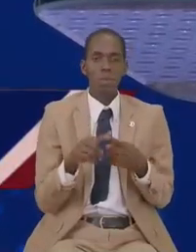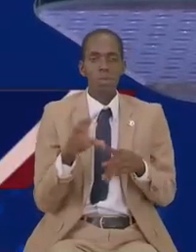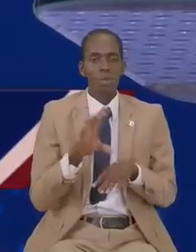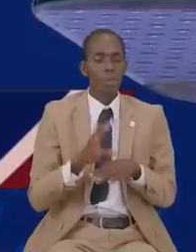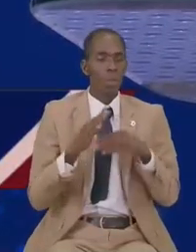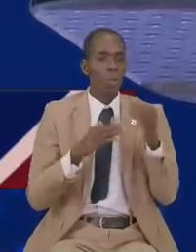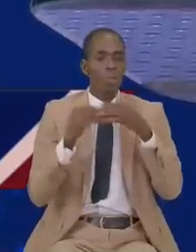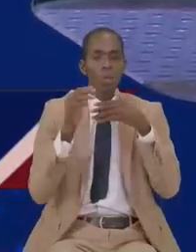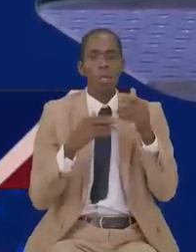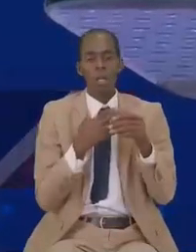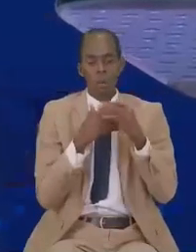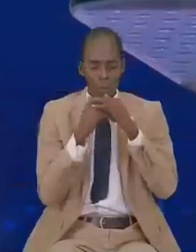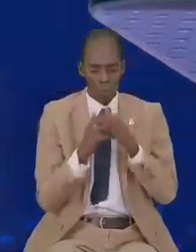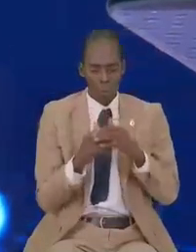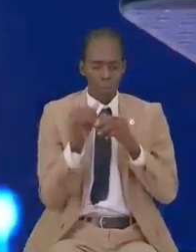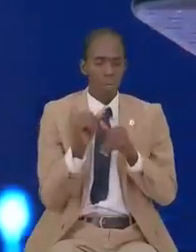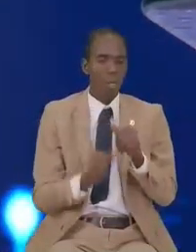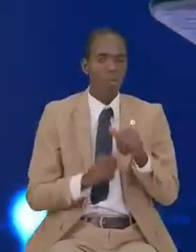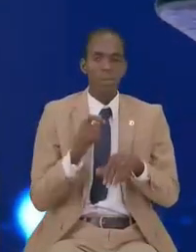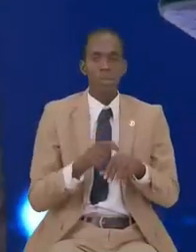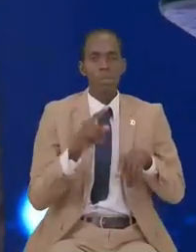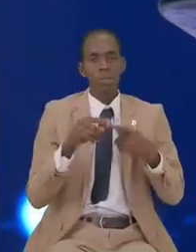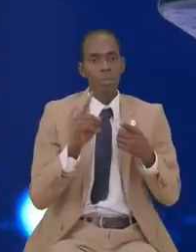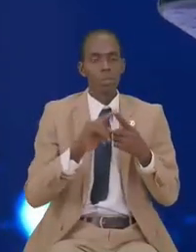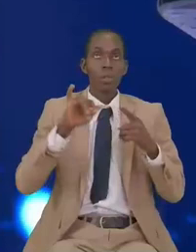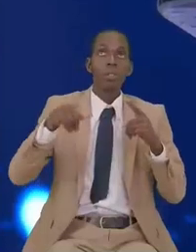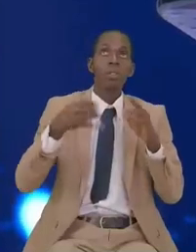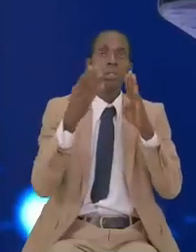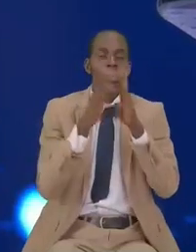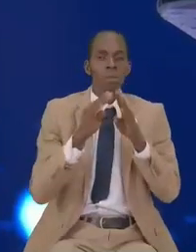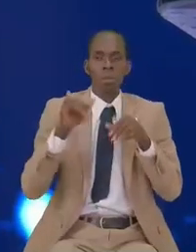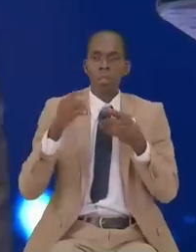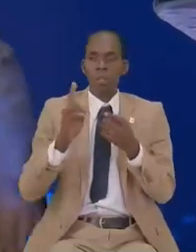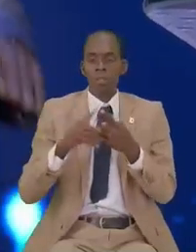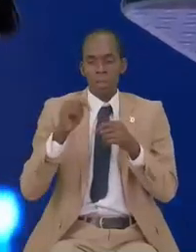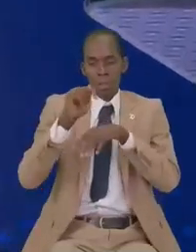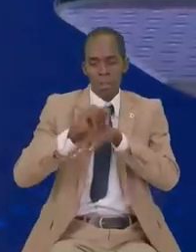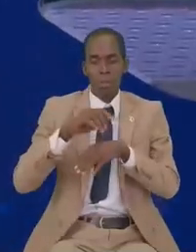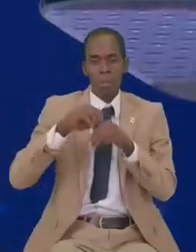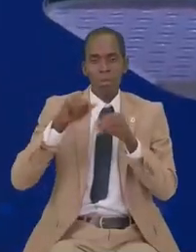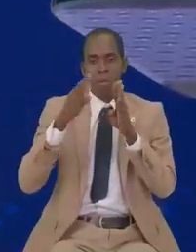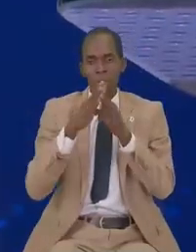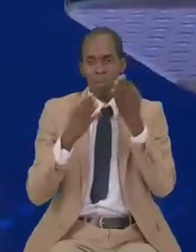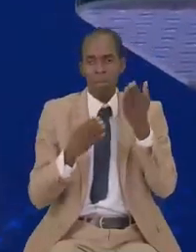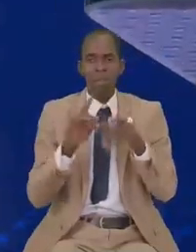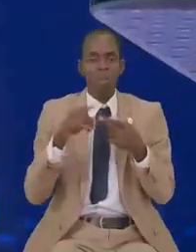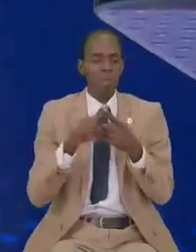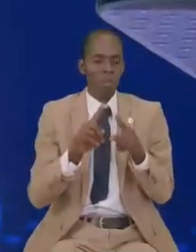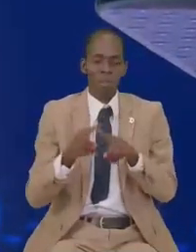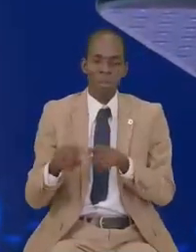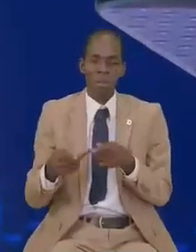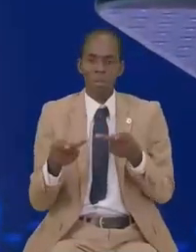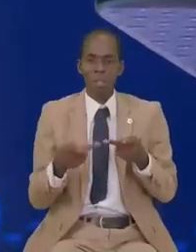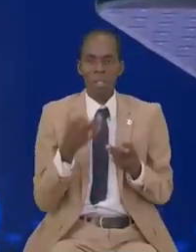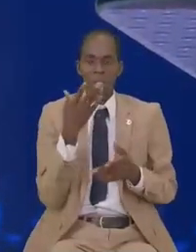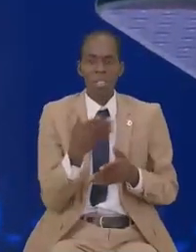Ils adorent à tout moment, ils vont à Jérusalem, ils vont au temple là-bas, ils vont à tous les lieux